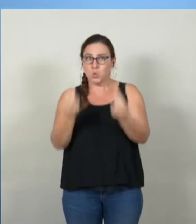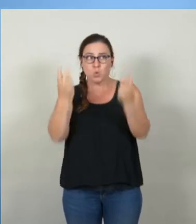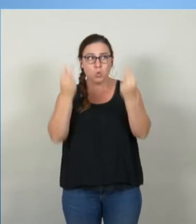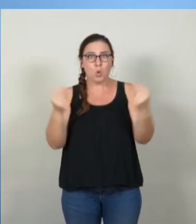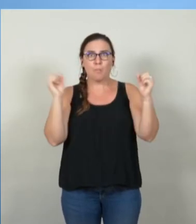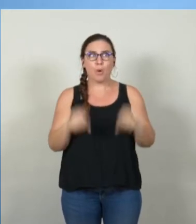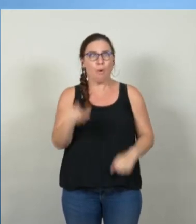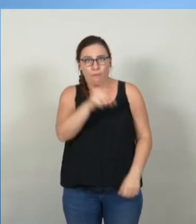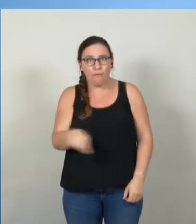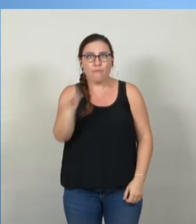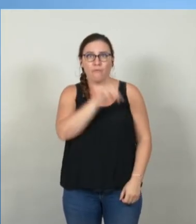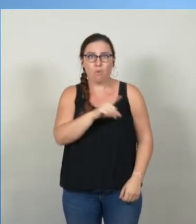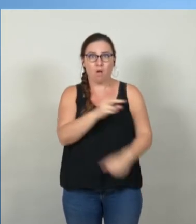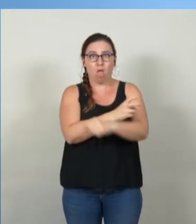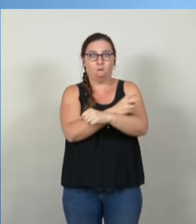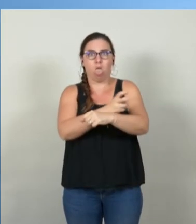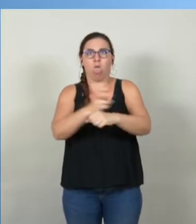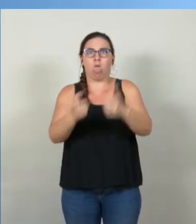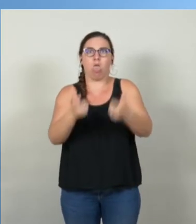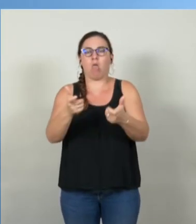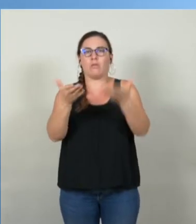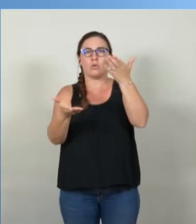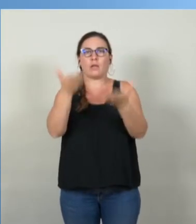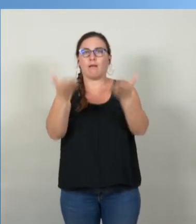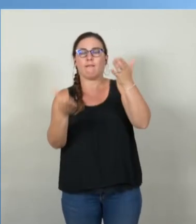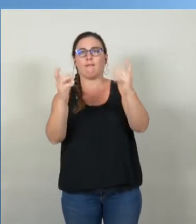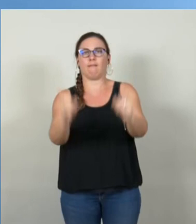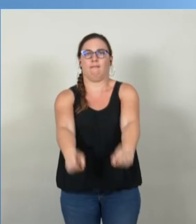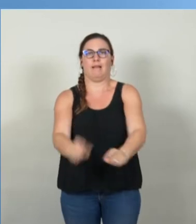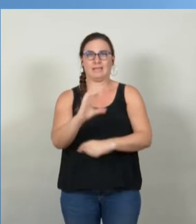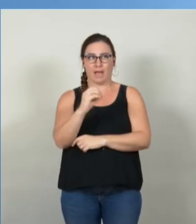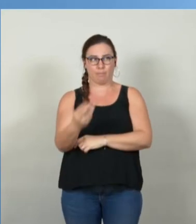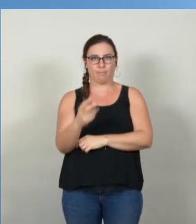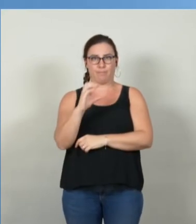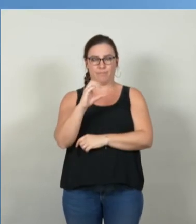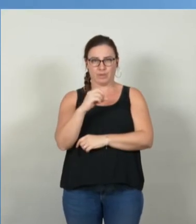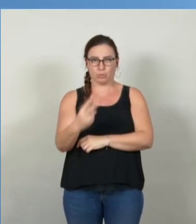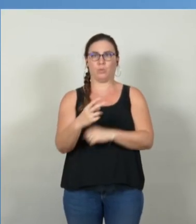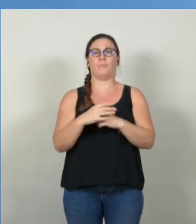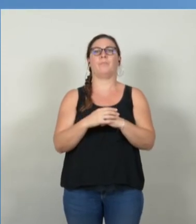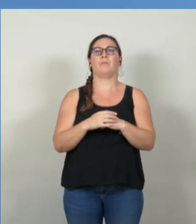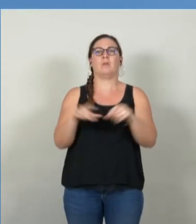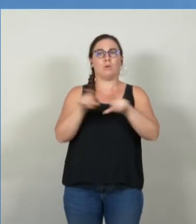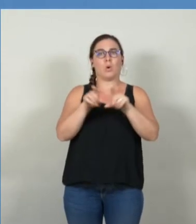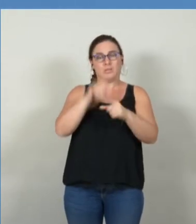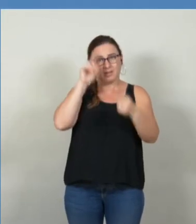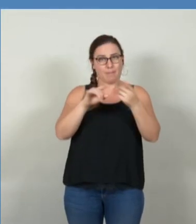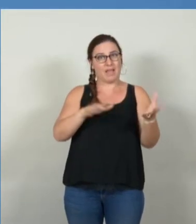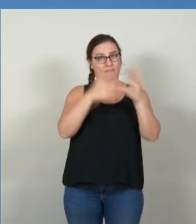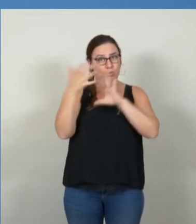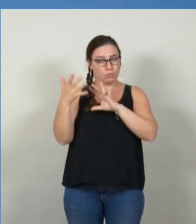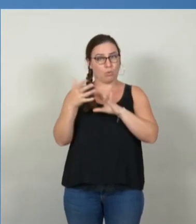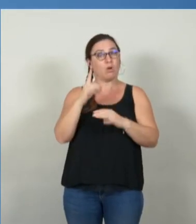en danger l'objectif de neutralité de carbone en ayant les chiffres que nous avons sur évolution depuis